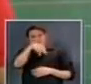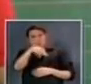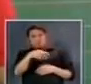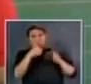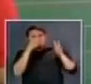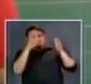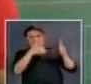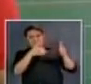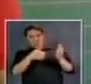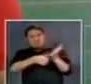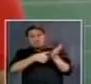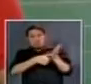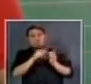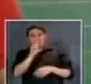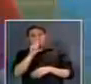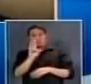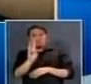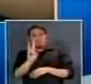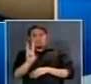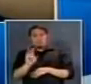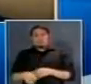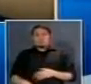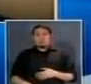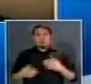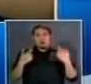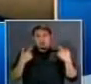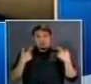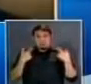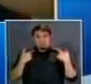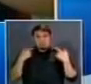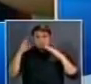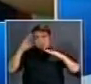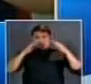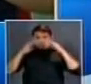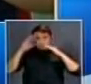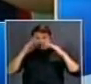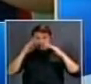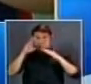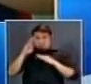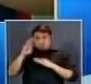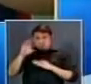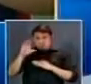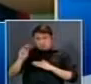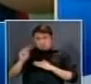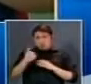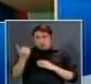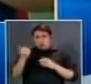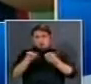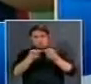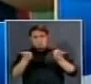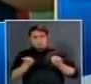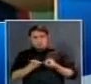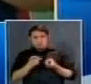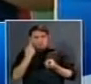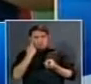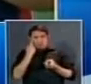eleksyon 2016. At JP, nung nagkaroon ng problema itong VCM na binabanggit mo, no, dun sa ibang mga lugar, gaya nung napuntahan ko